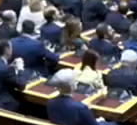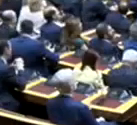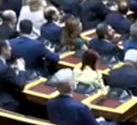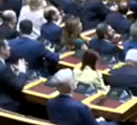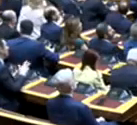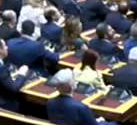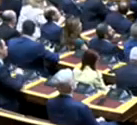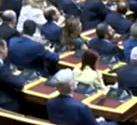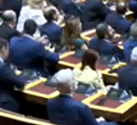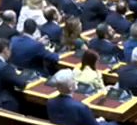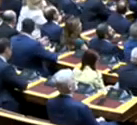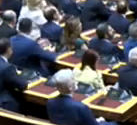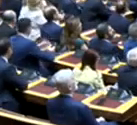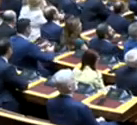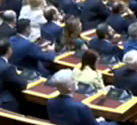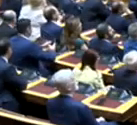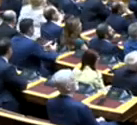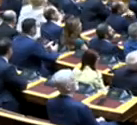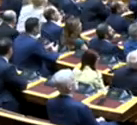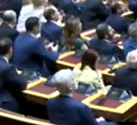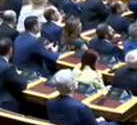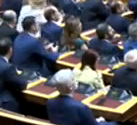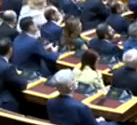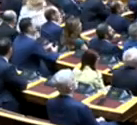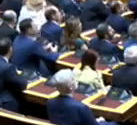Αδελφοί, αρχίζει η συνεδρίαση.